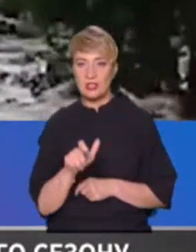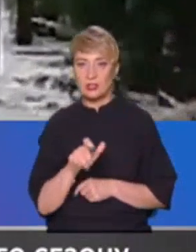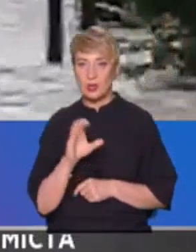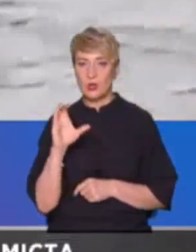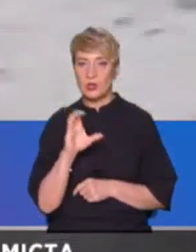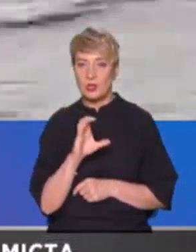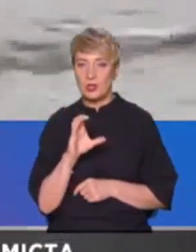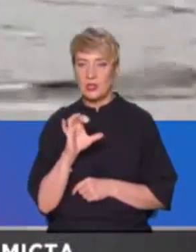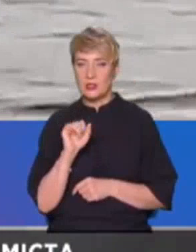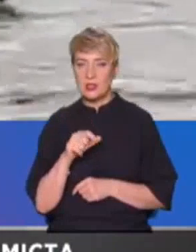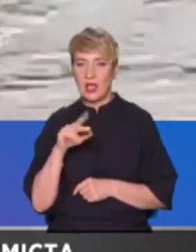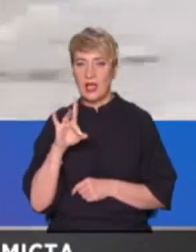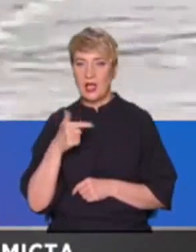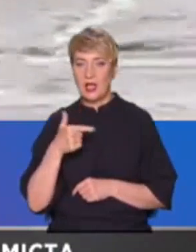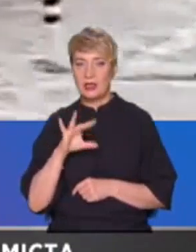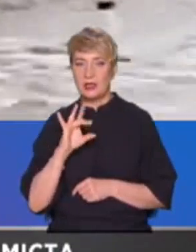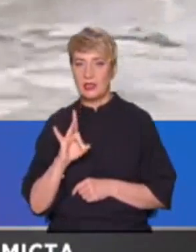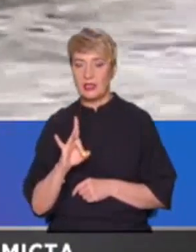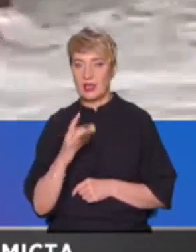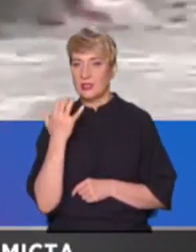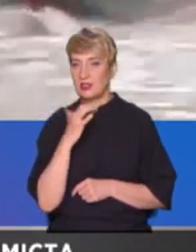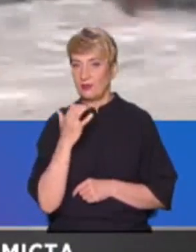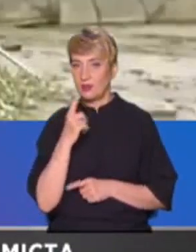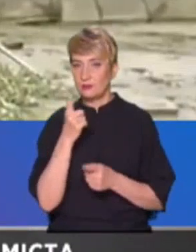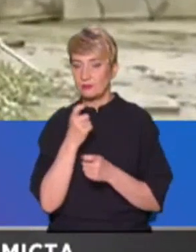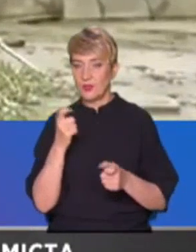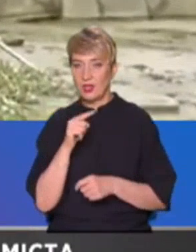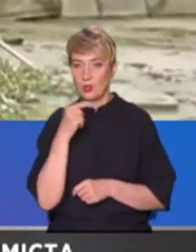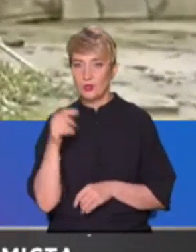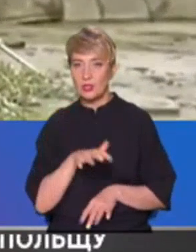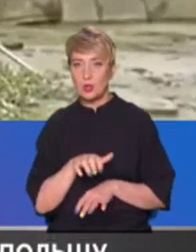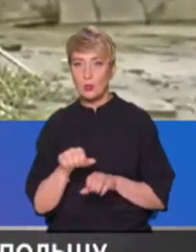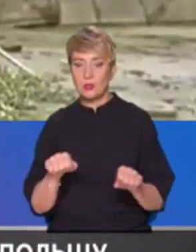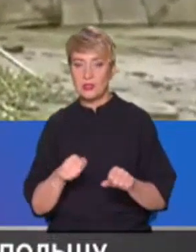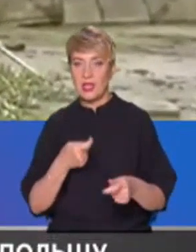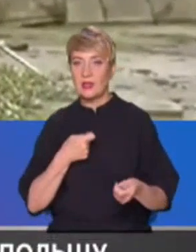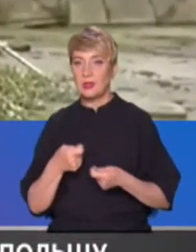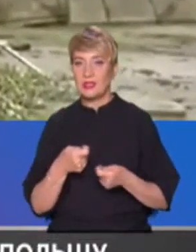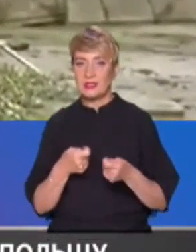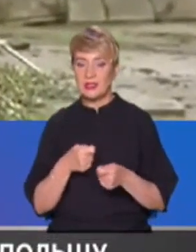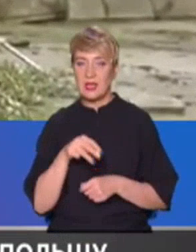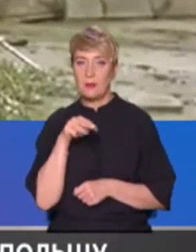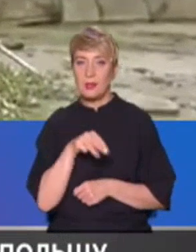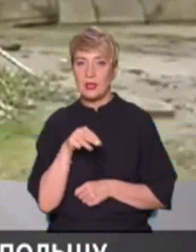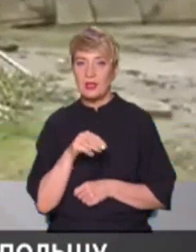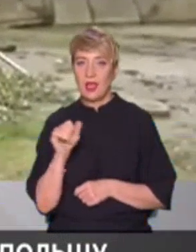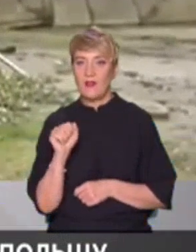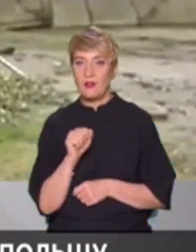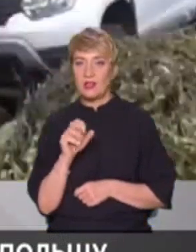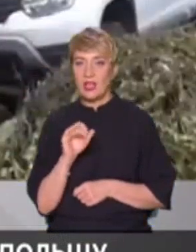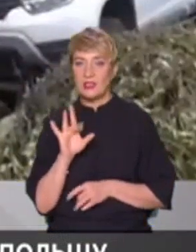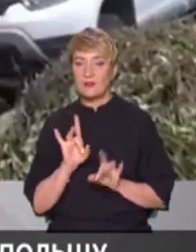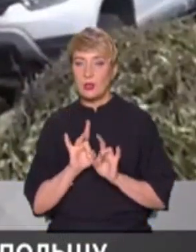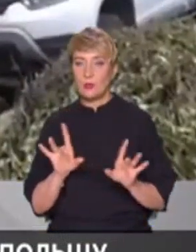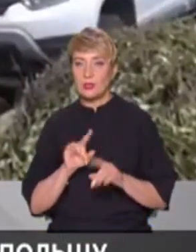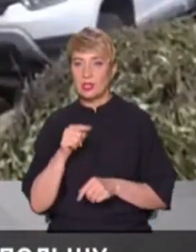званий міський голова Сімферополя російської окупаційної адміністрації Михайло Афанасьєв у коментарі